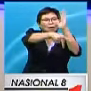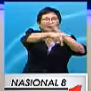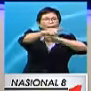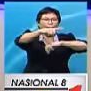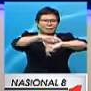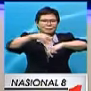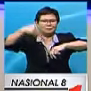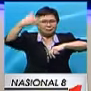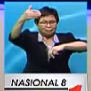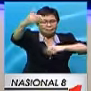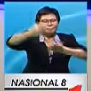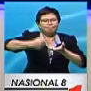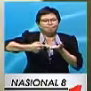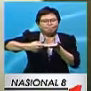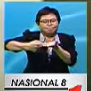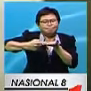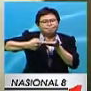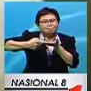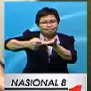depan.